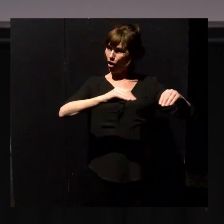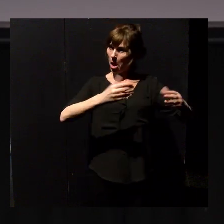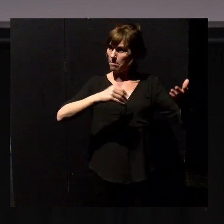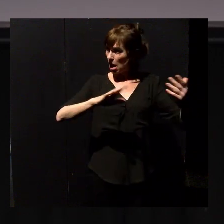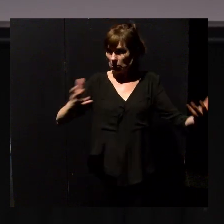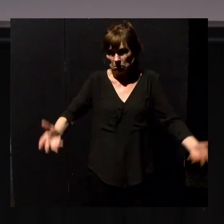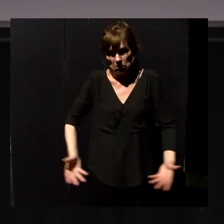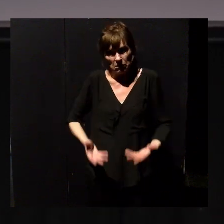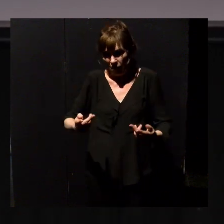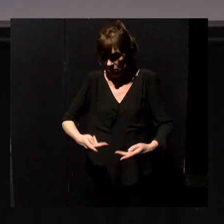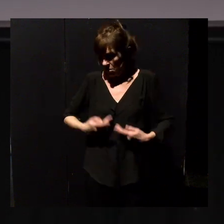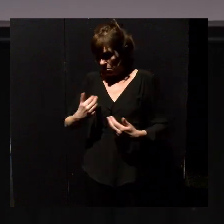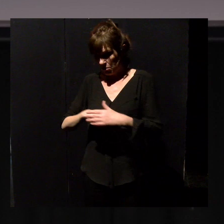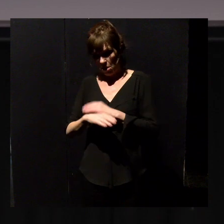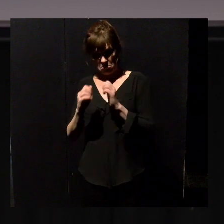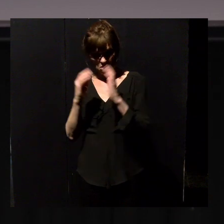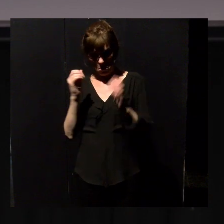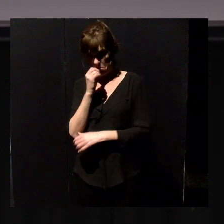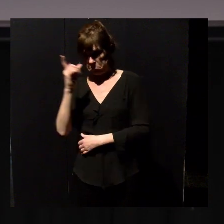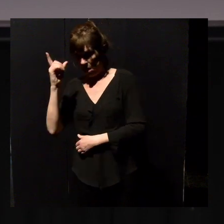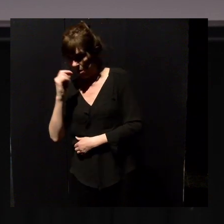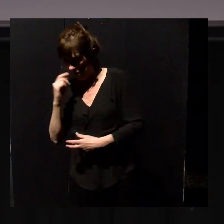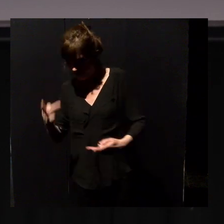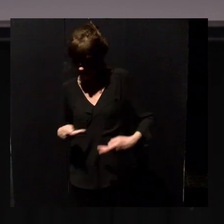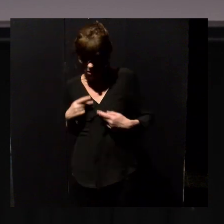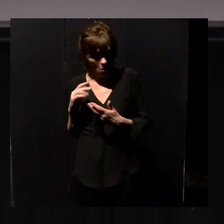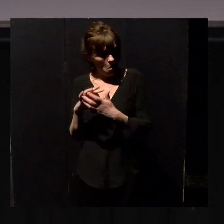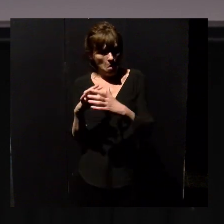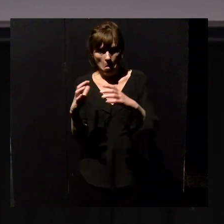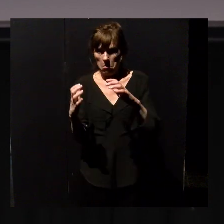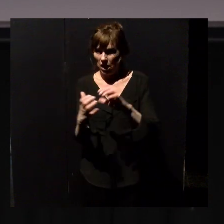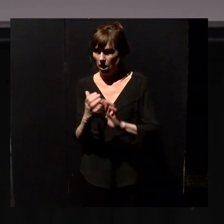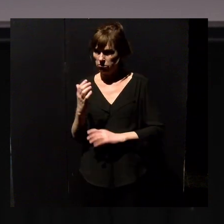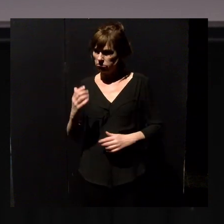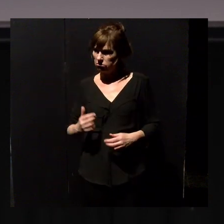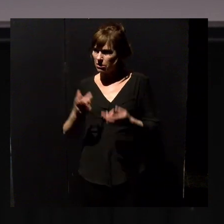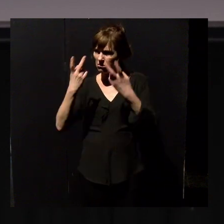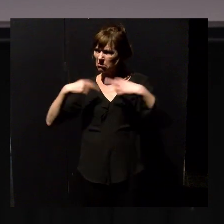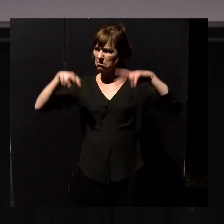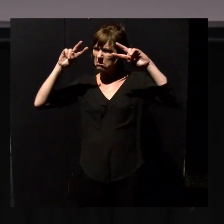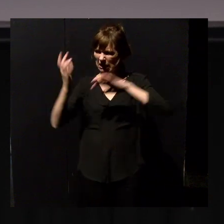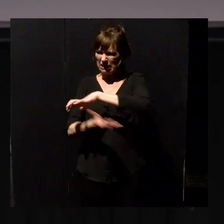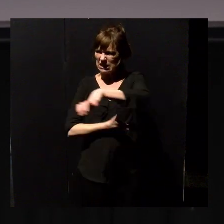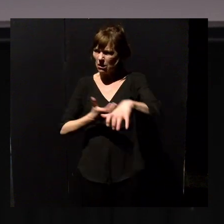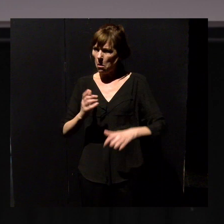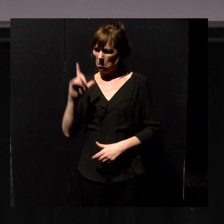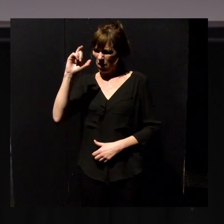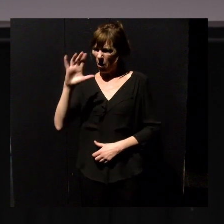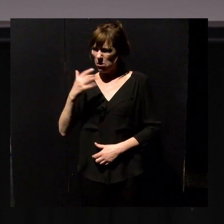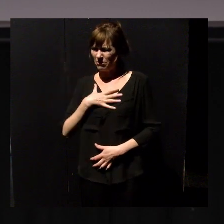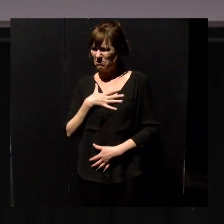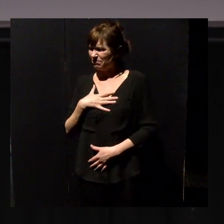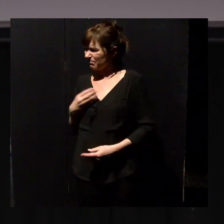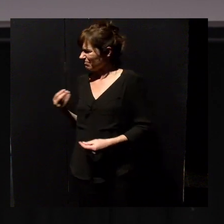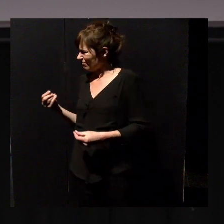est assez compliquée. Il fait des crises qui commencent par une sensation un peu de malaise, quelque chose qu'il a du mal à définir. Et